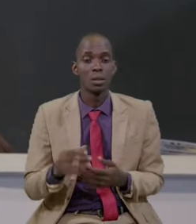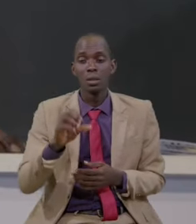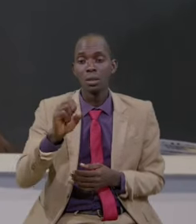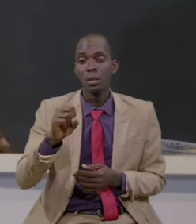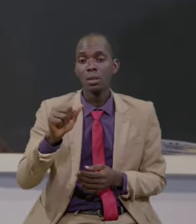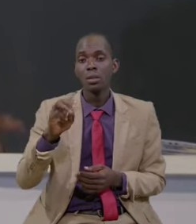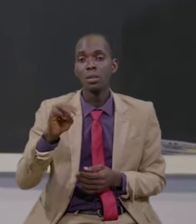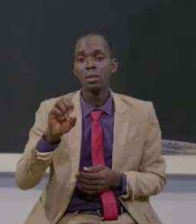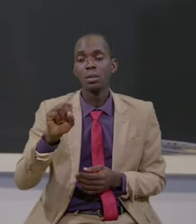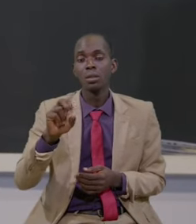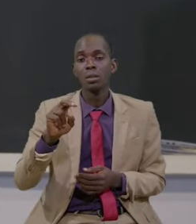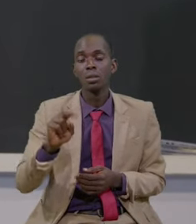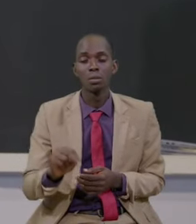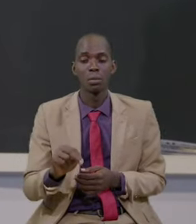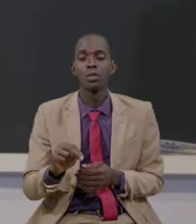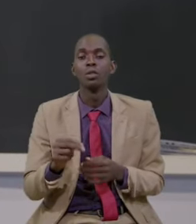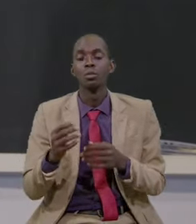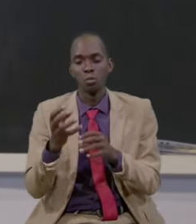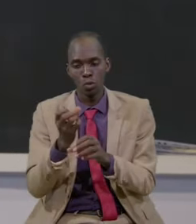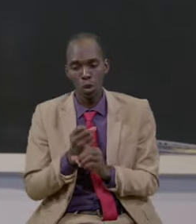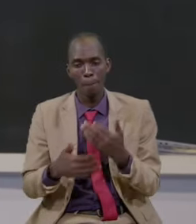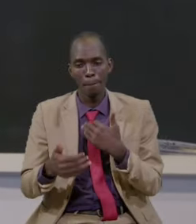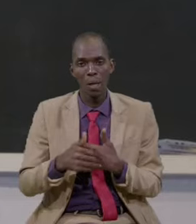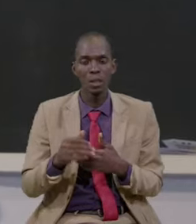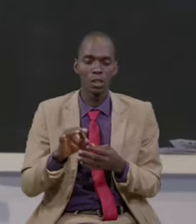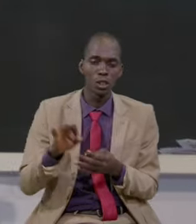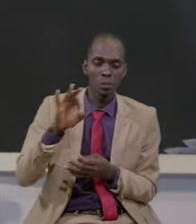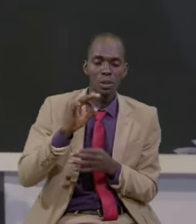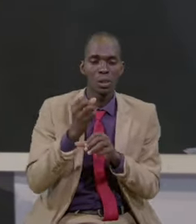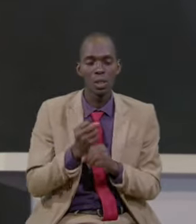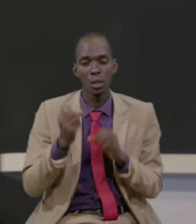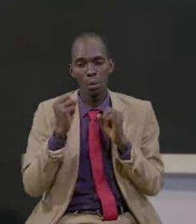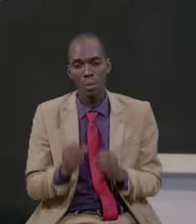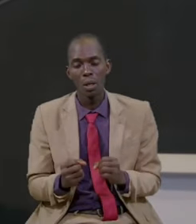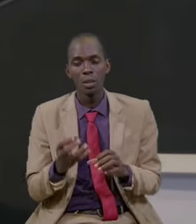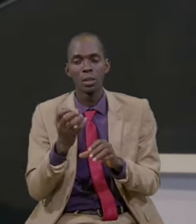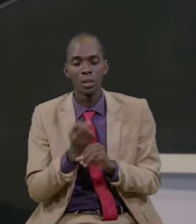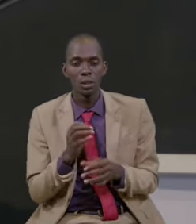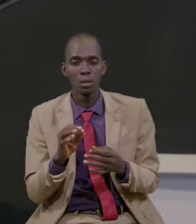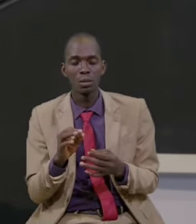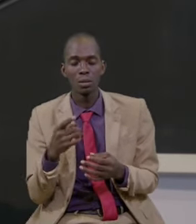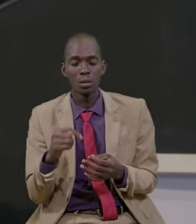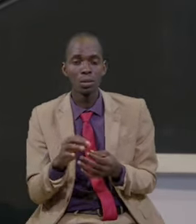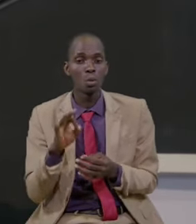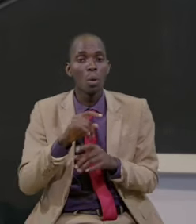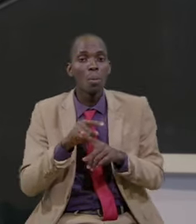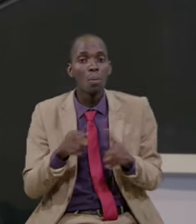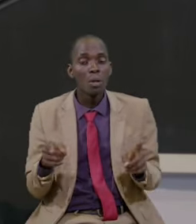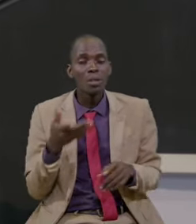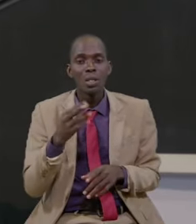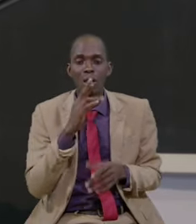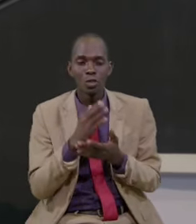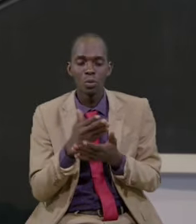L'esprit est revenu. La puissance est venue. Le pardon était là. Il y a certaines choses que le pardon ne ramène